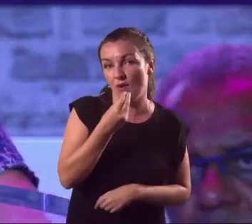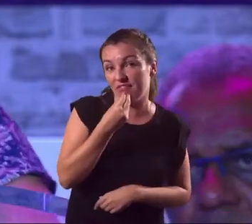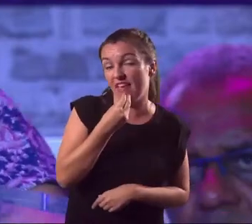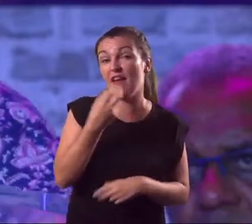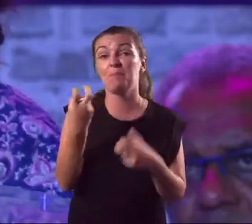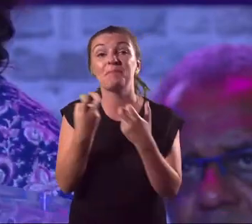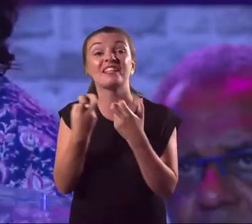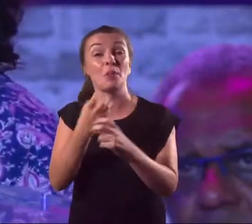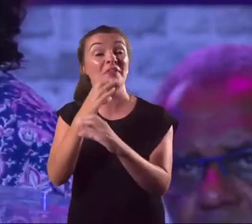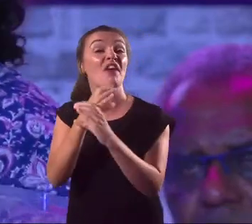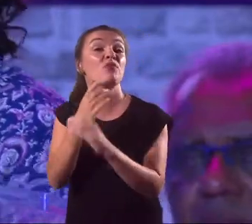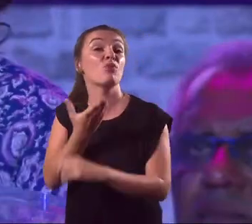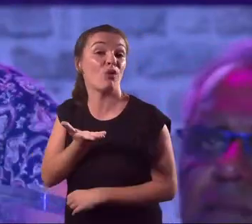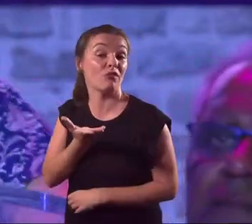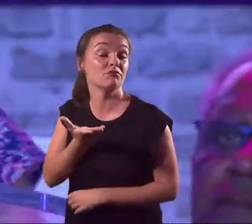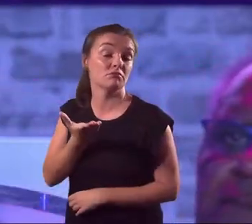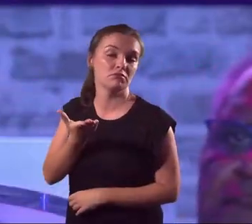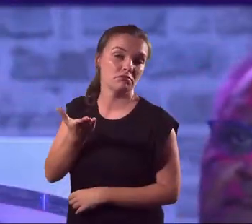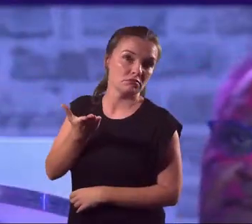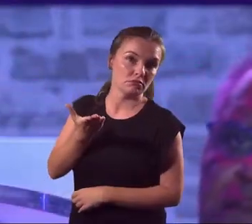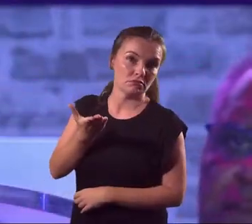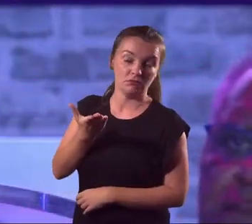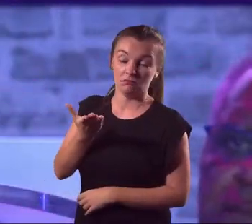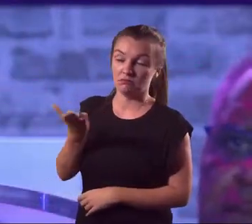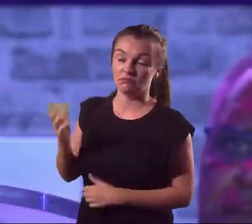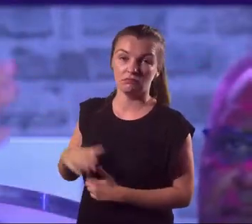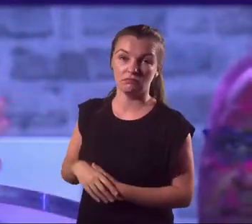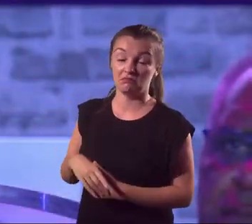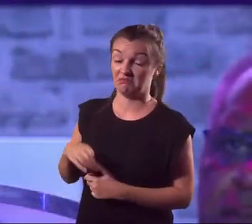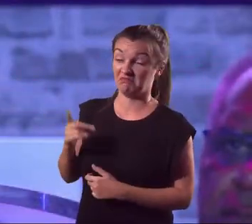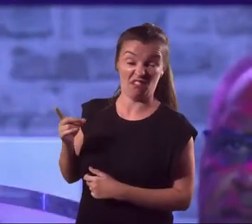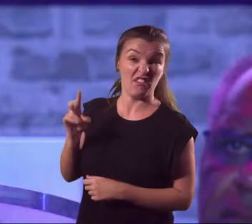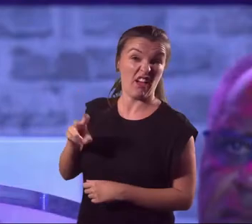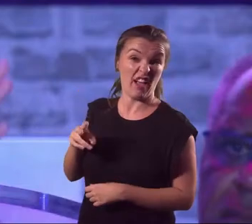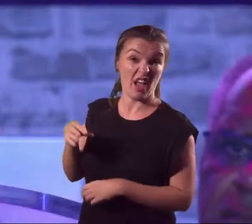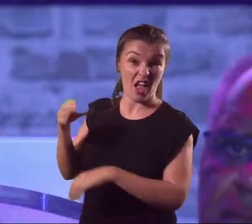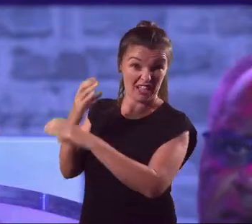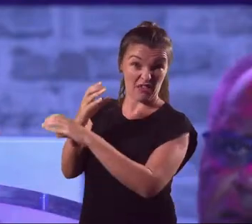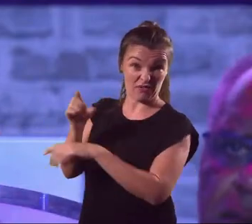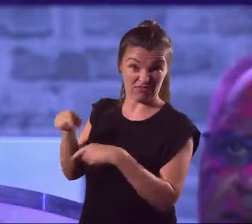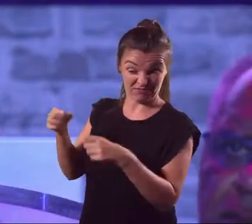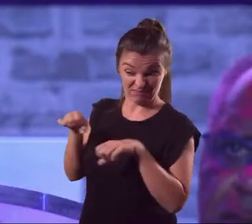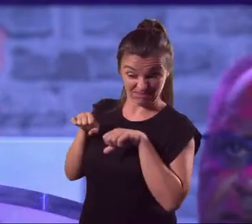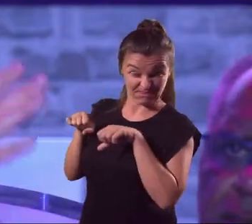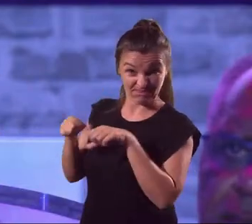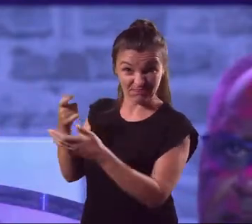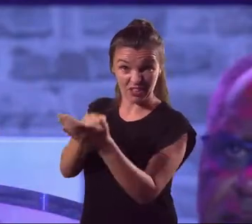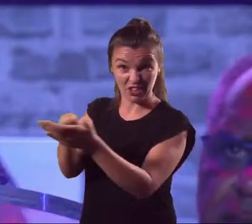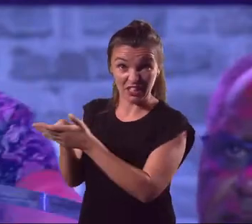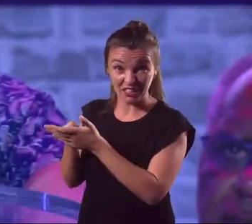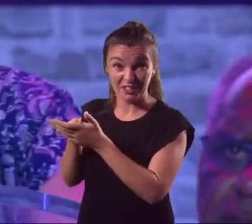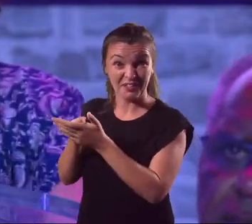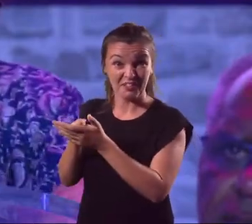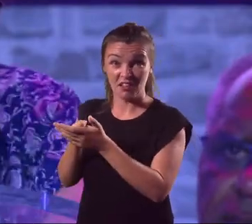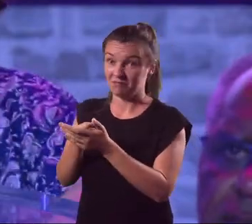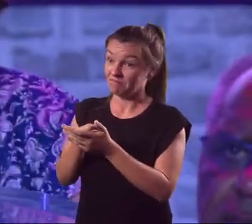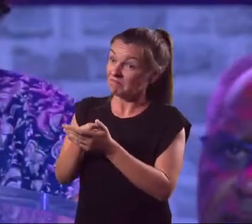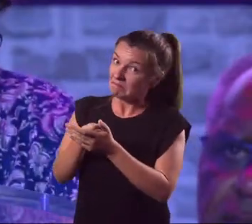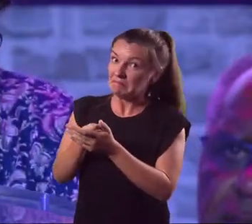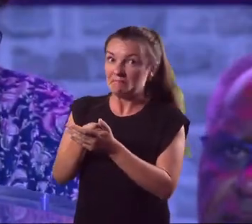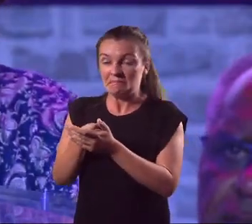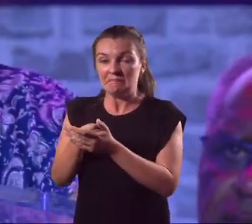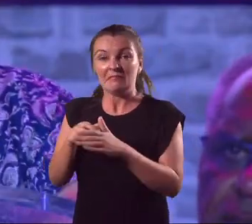distributeurs comme Carrefour. Au passage, n'allez pas forcément faire vos courses chez Carrefour quand on sait qu'eux revendent